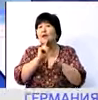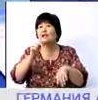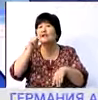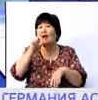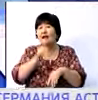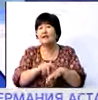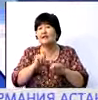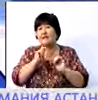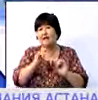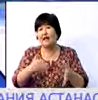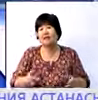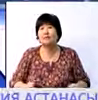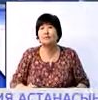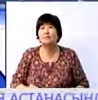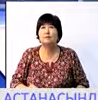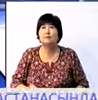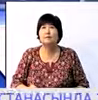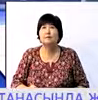сыйлады.